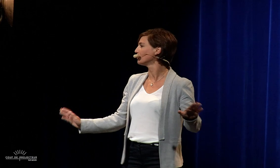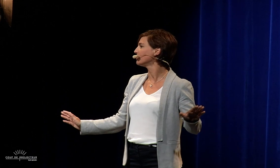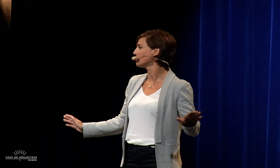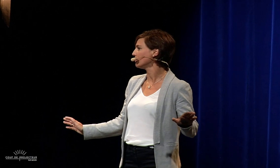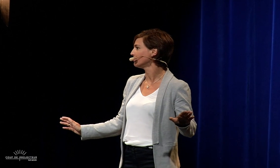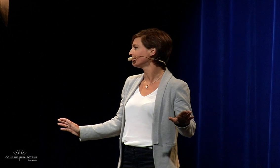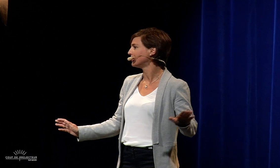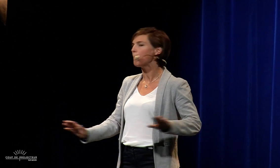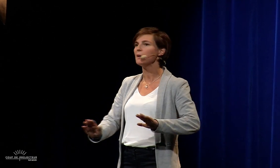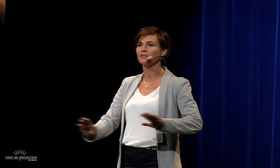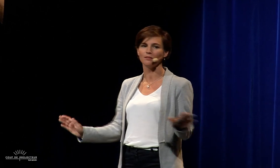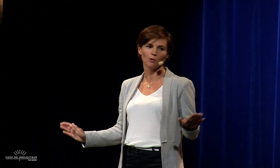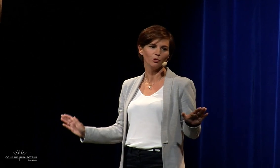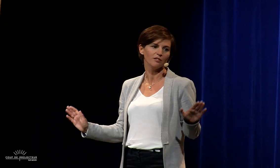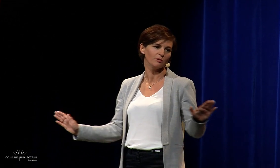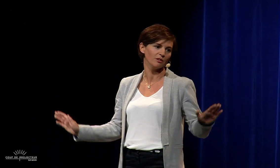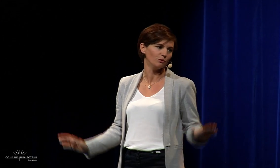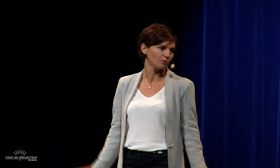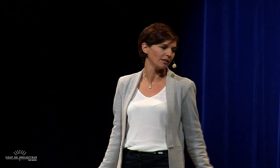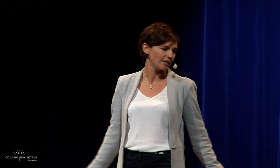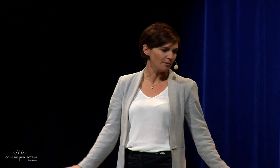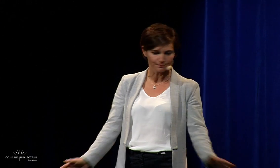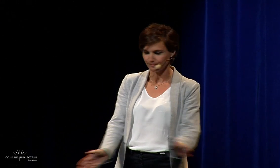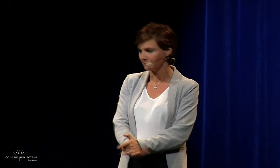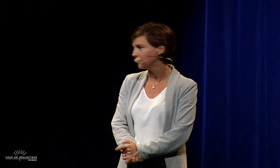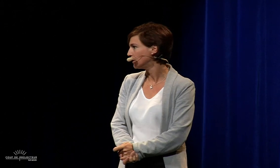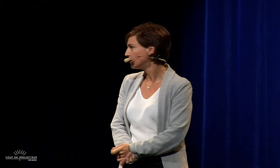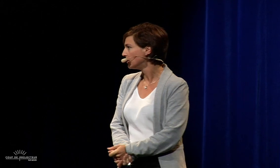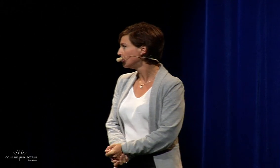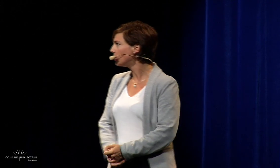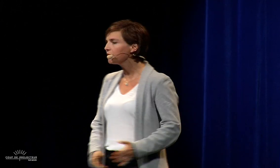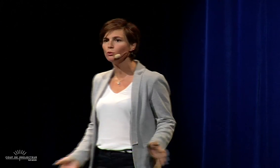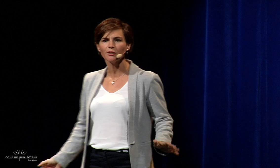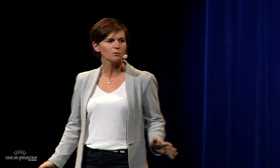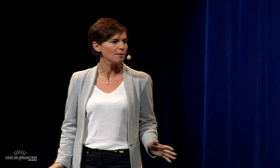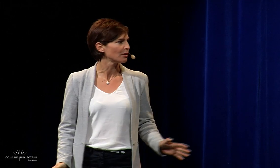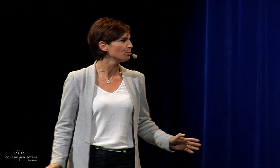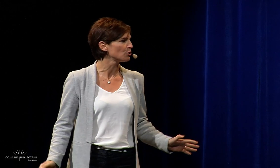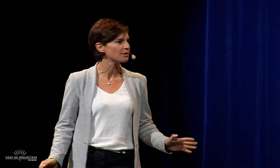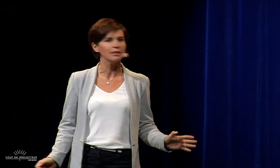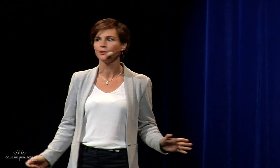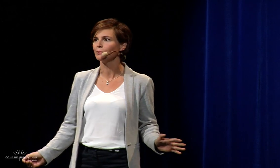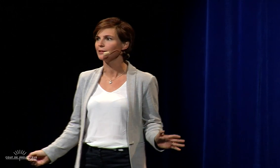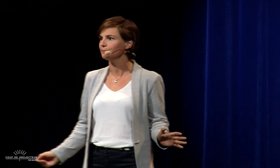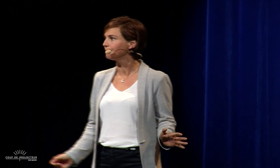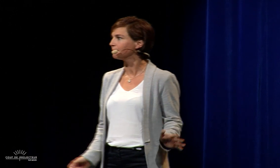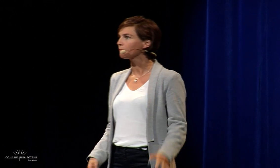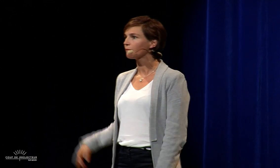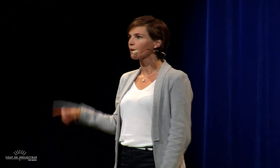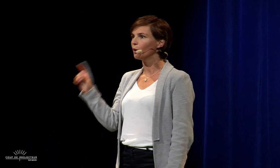réunion fournisseur, maximum de testostérone autour de la table. Bon alors il est où le responsable là, qu'on puisse commencer la réunion